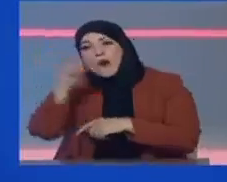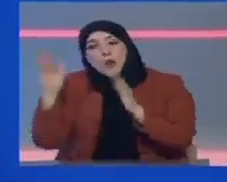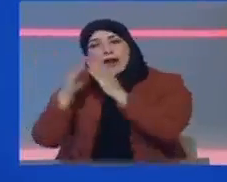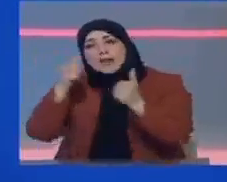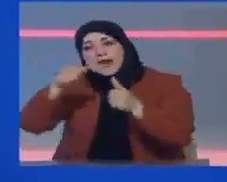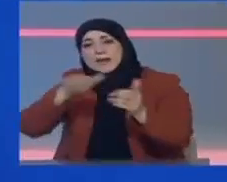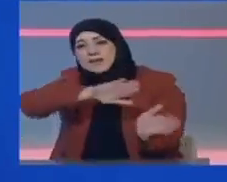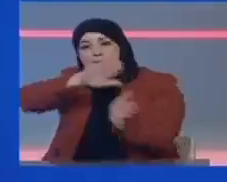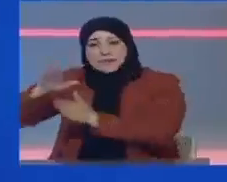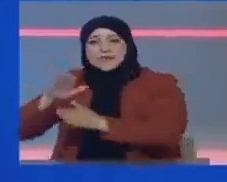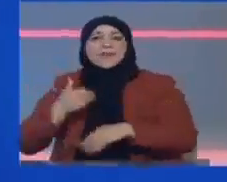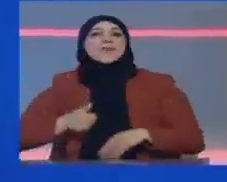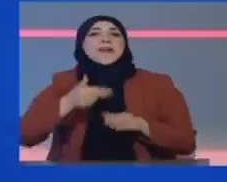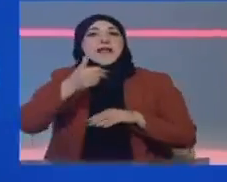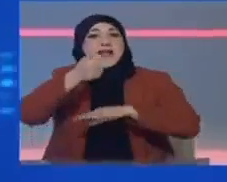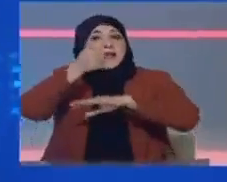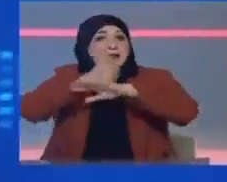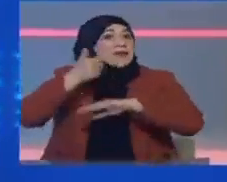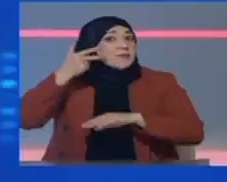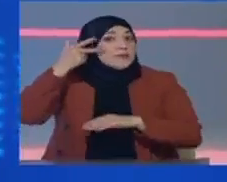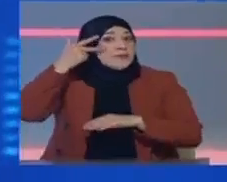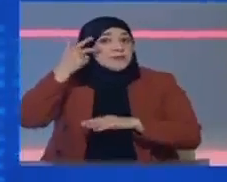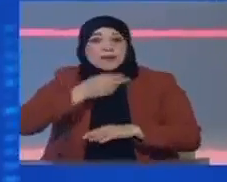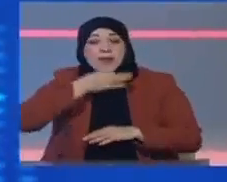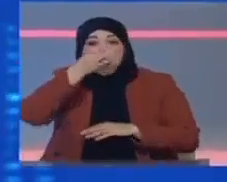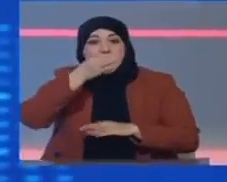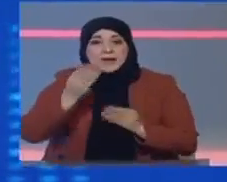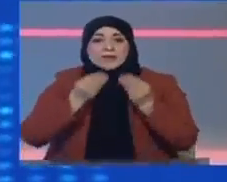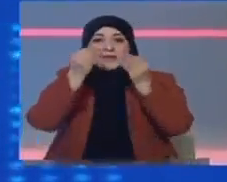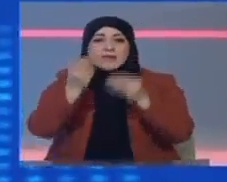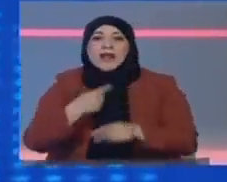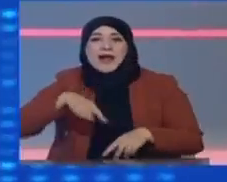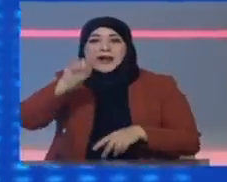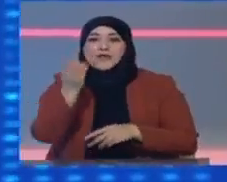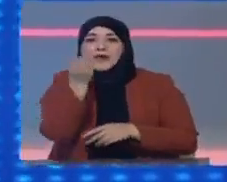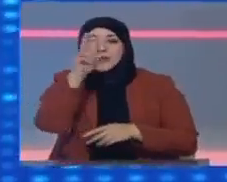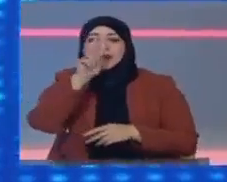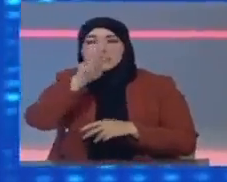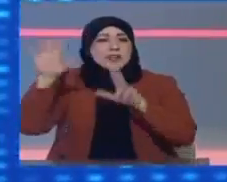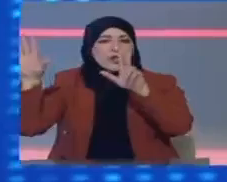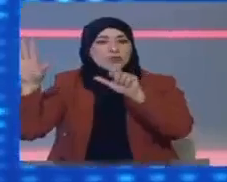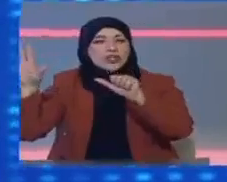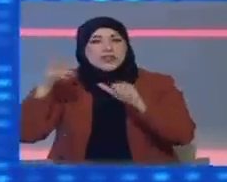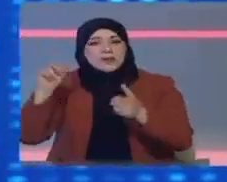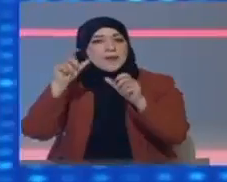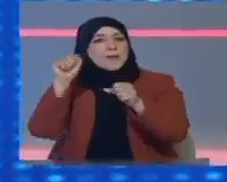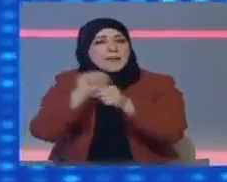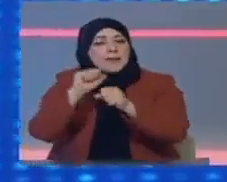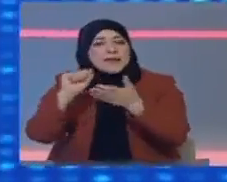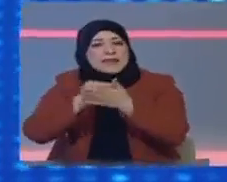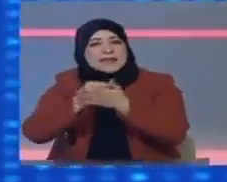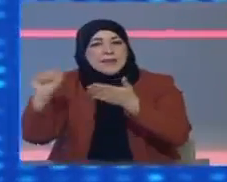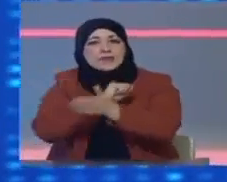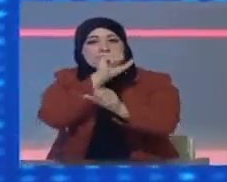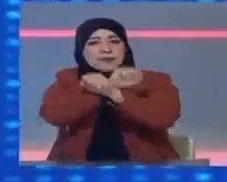قال رئيس الجمهوريه يتمتع الف واربعمائه وعشرين محكوما عليهم بالعفو الخاص ما يفضي